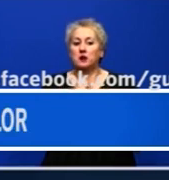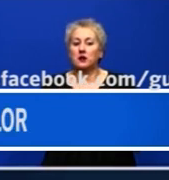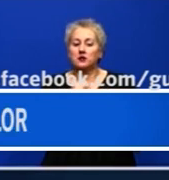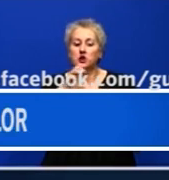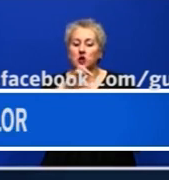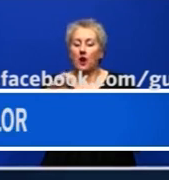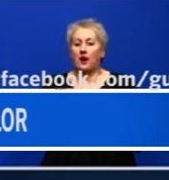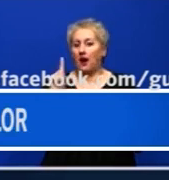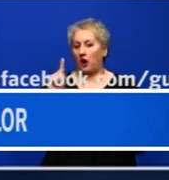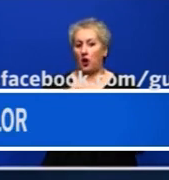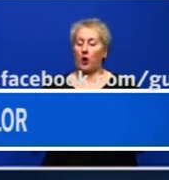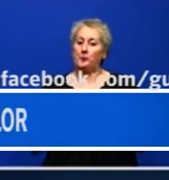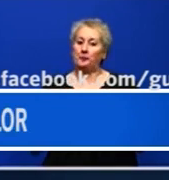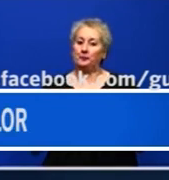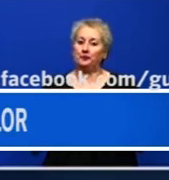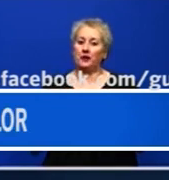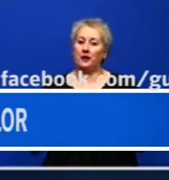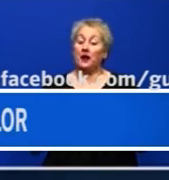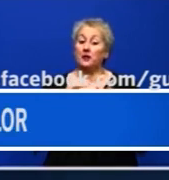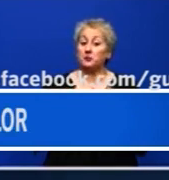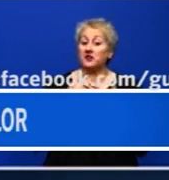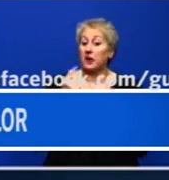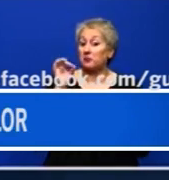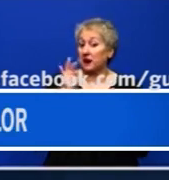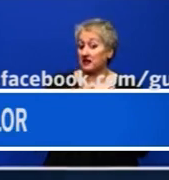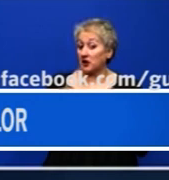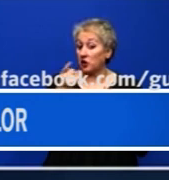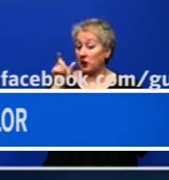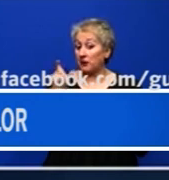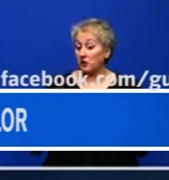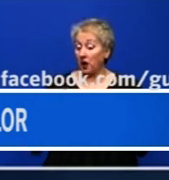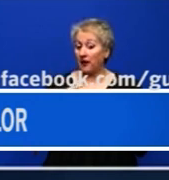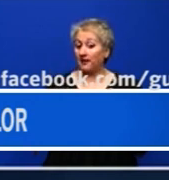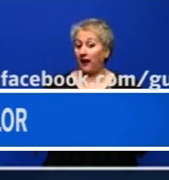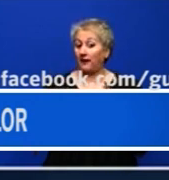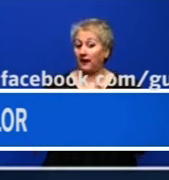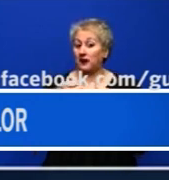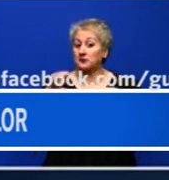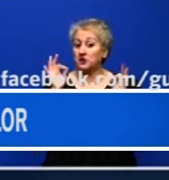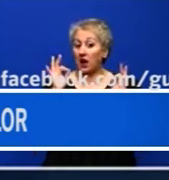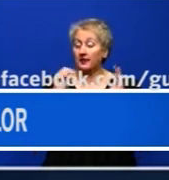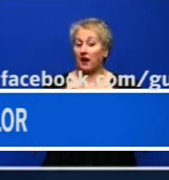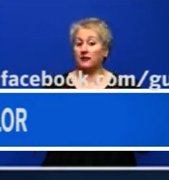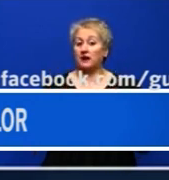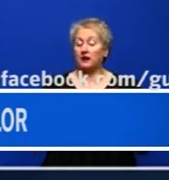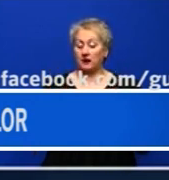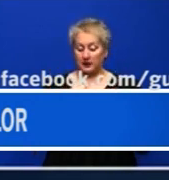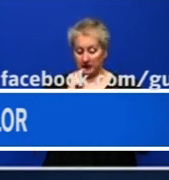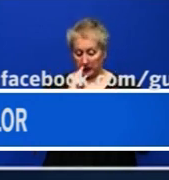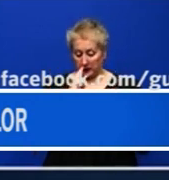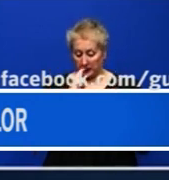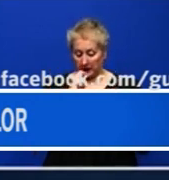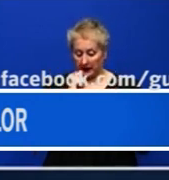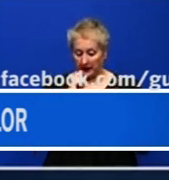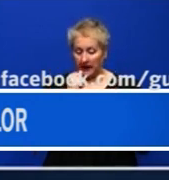zonele respective. Trebuie să fie prezent un personal tehnic de specialitate, personalul tehnic de specialitate